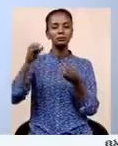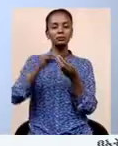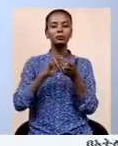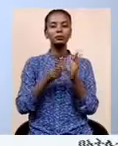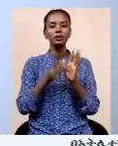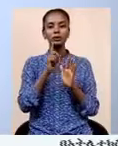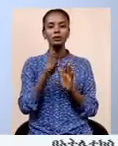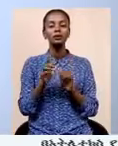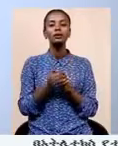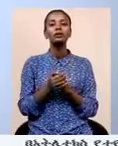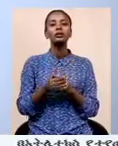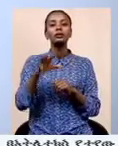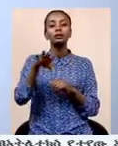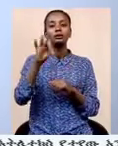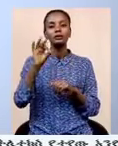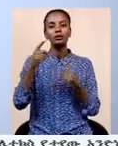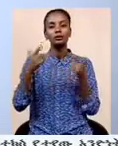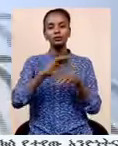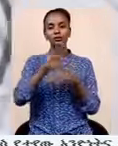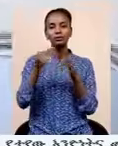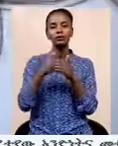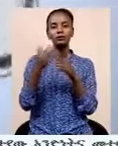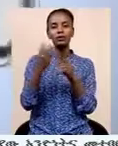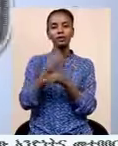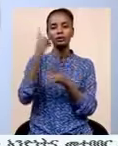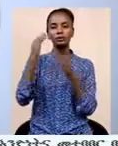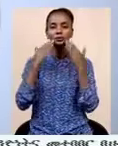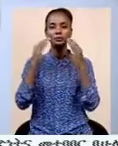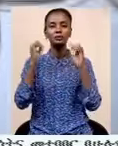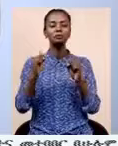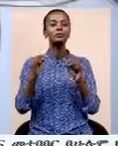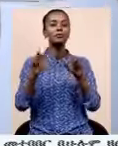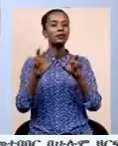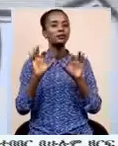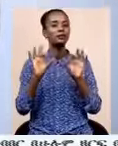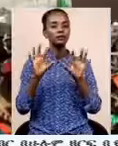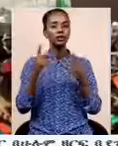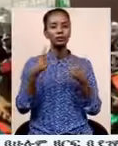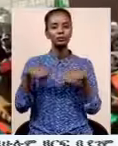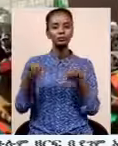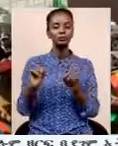ሁሉም ሰው በተገኘው አጋጣሚ ሁሉ ፈጣሪውን ማመስገን ቢችል ክፋት እንደሌለውም ጠቁመዋል።